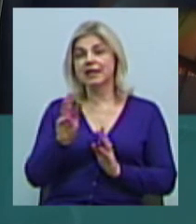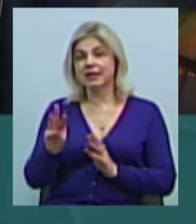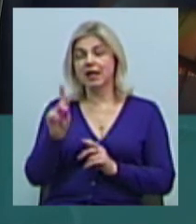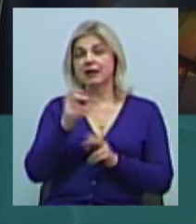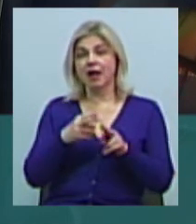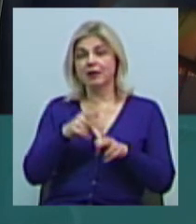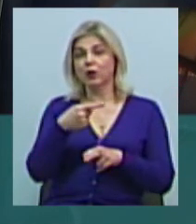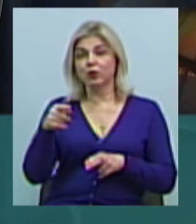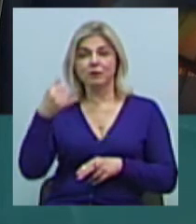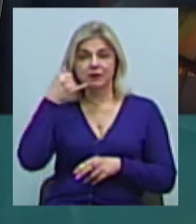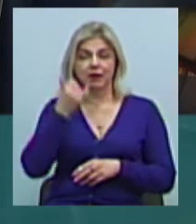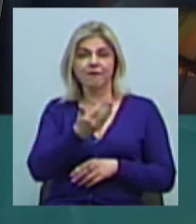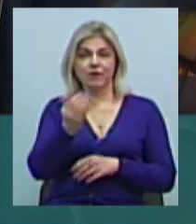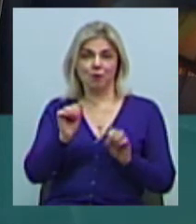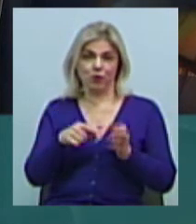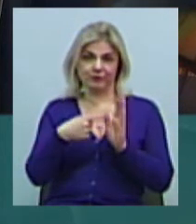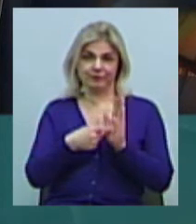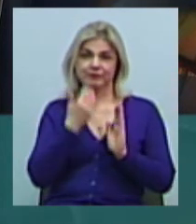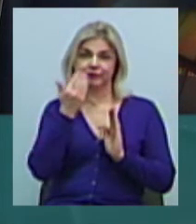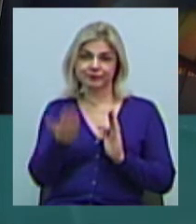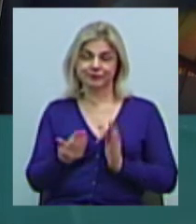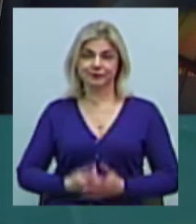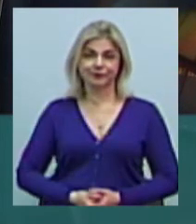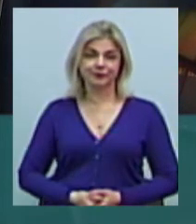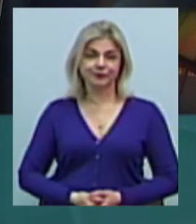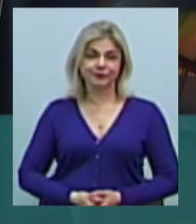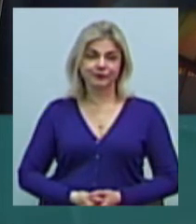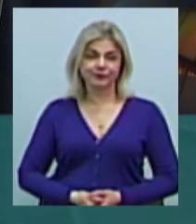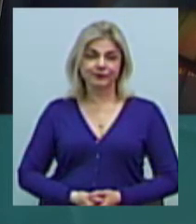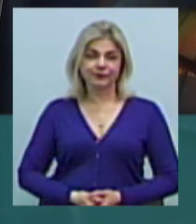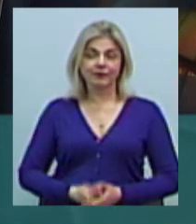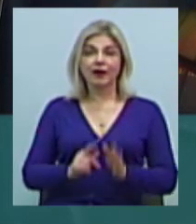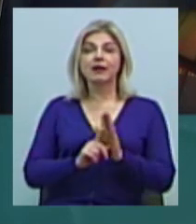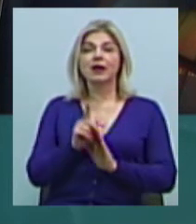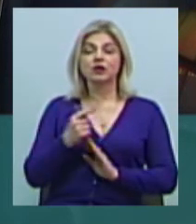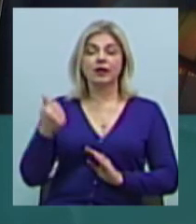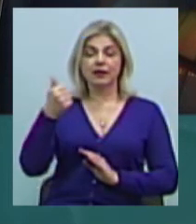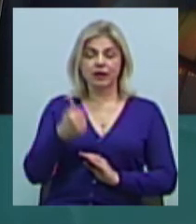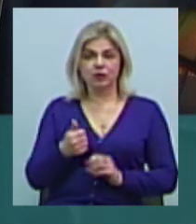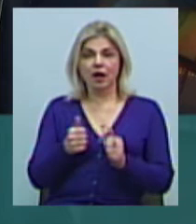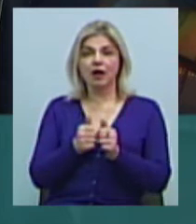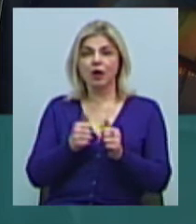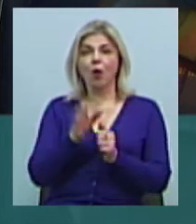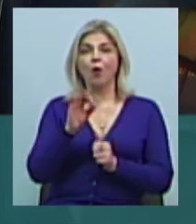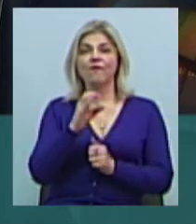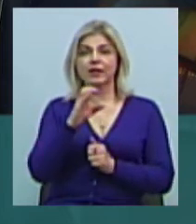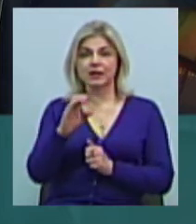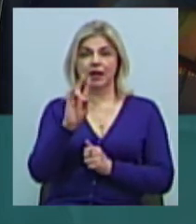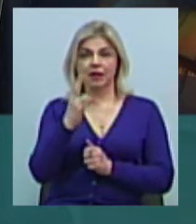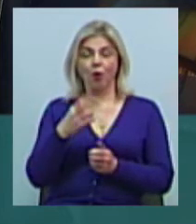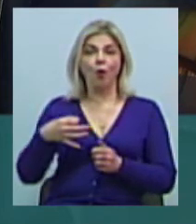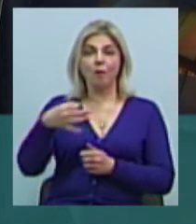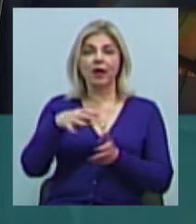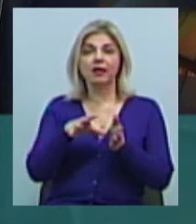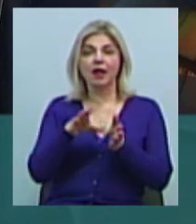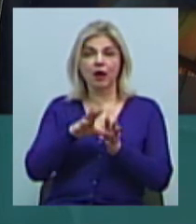телефоном ви можете поставити свої запитання. На початку тижня біля офісу «Миколаївобленерго»